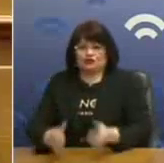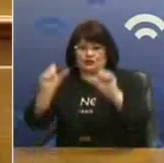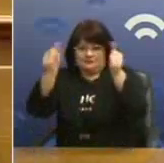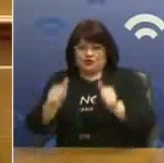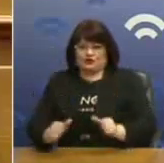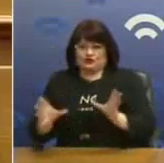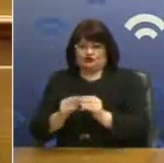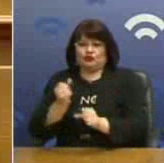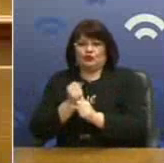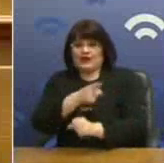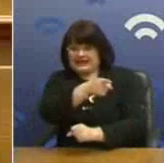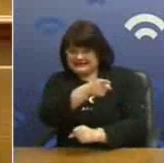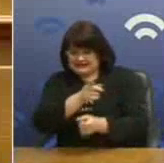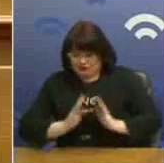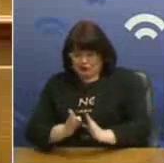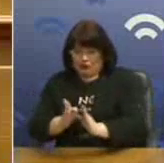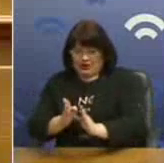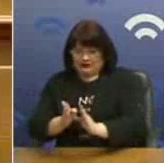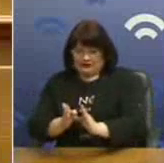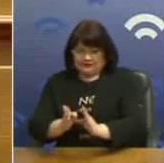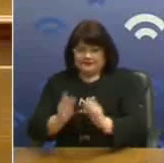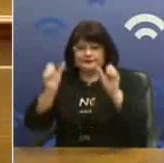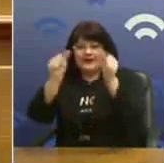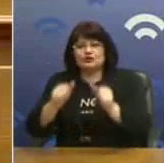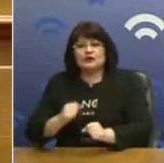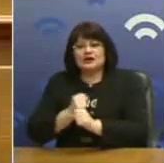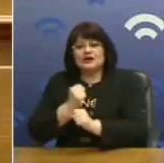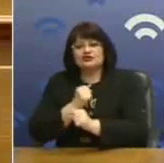προωθείτε είναι αυτό του εργαζόμενου φτωχού.